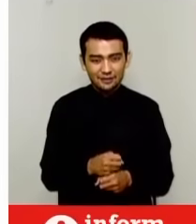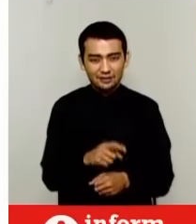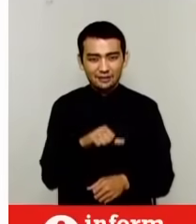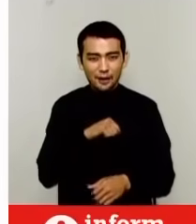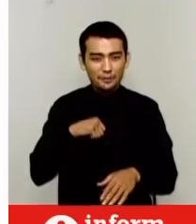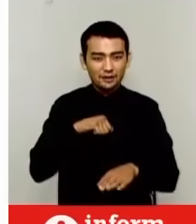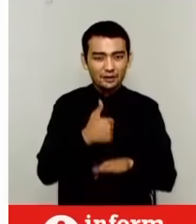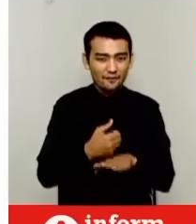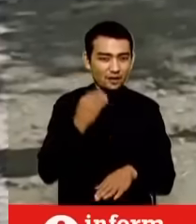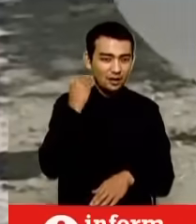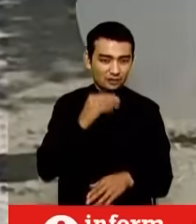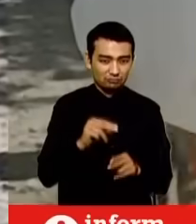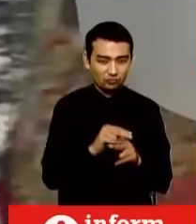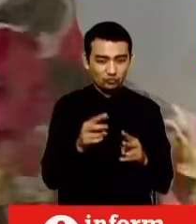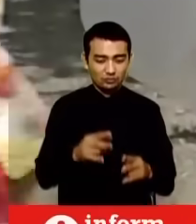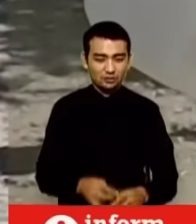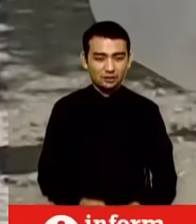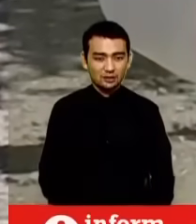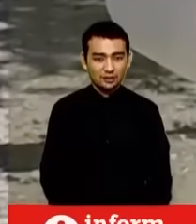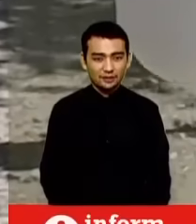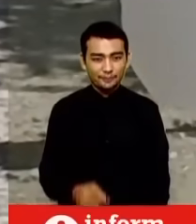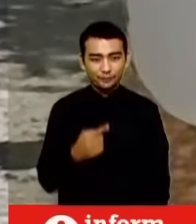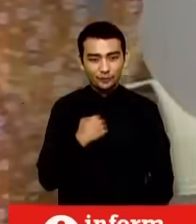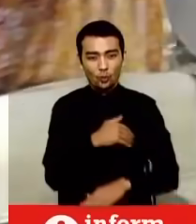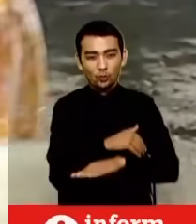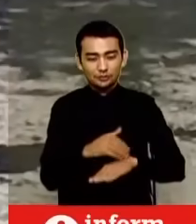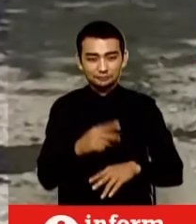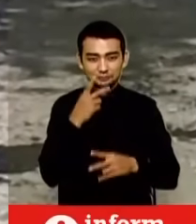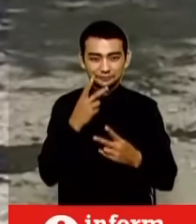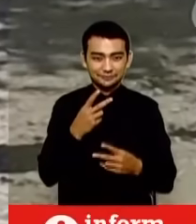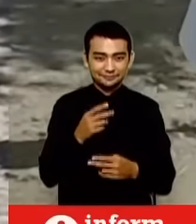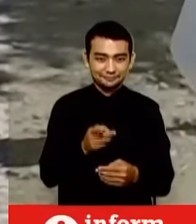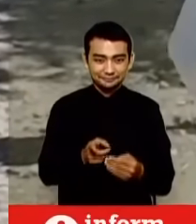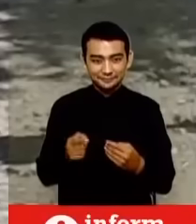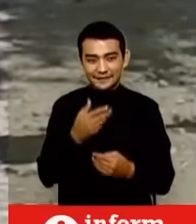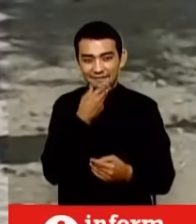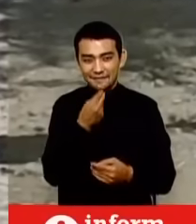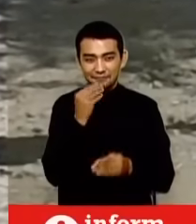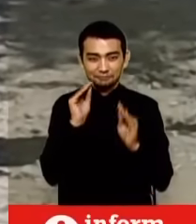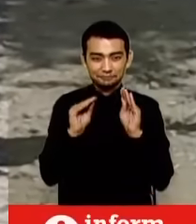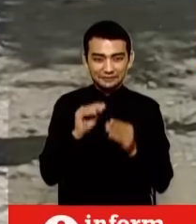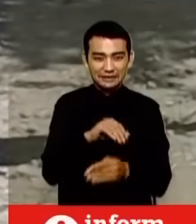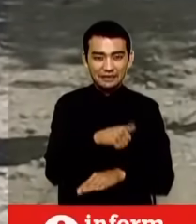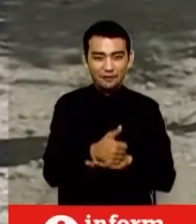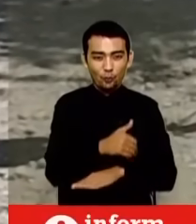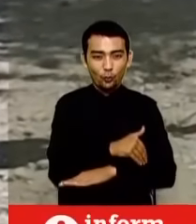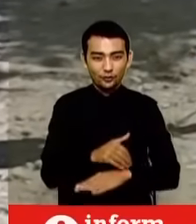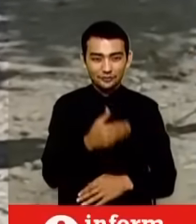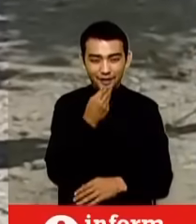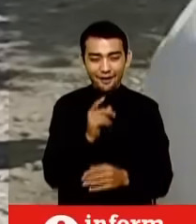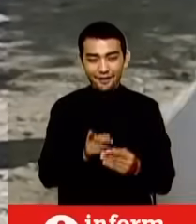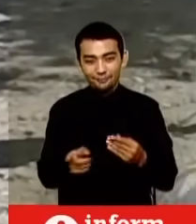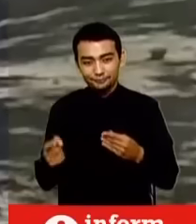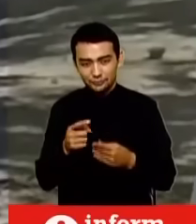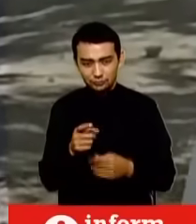ең главный сапалы маңызды болады. Ана біздің тұрған көшелердің беттерінде ше, бер жақтан әдемілеген артын барып көрсеңдер ше, осын